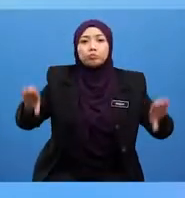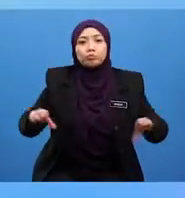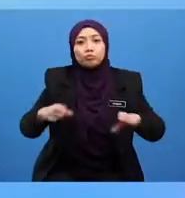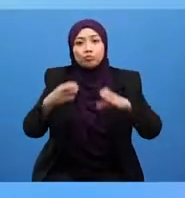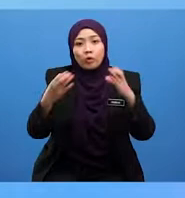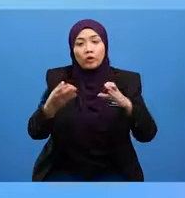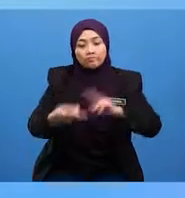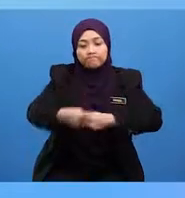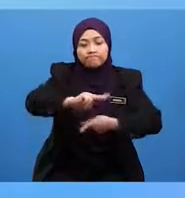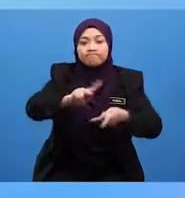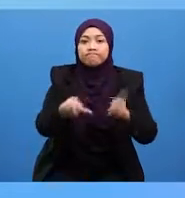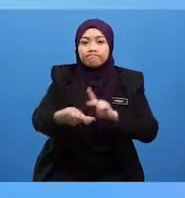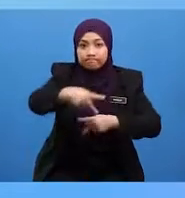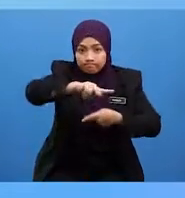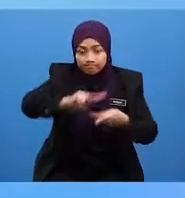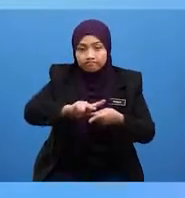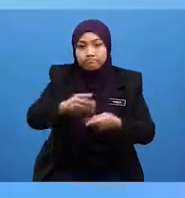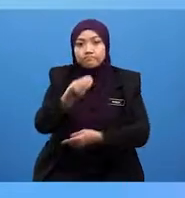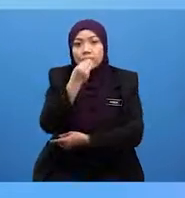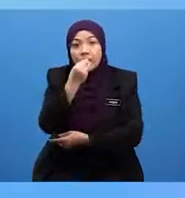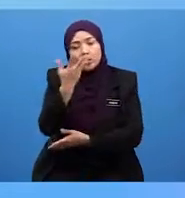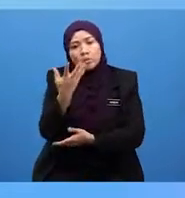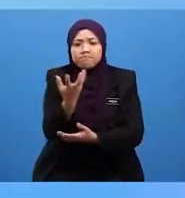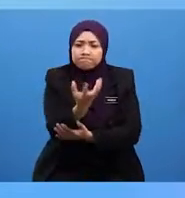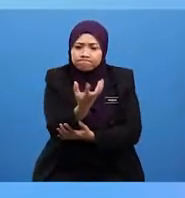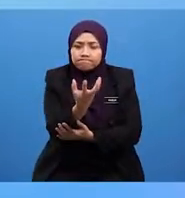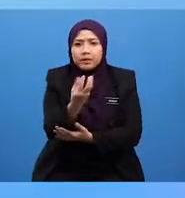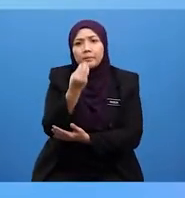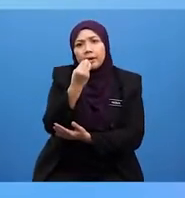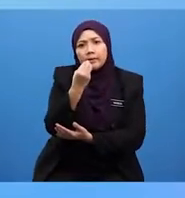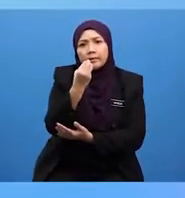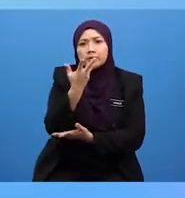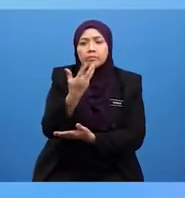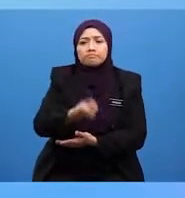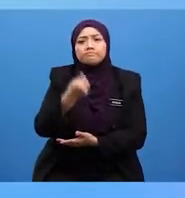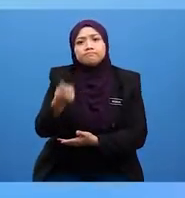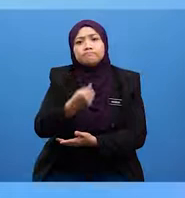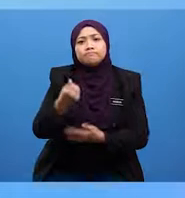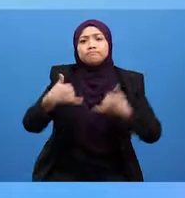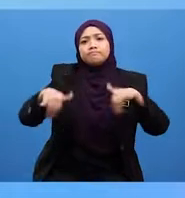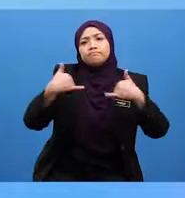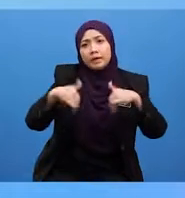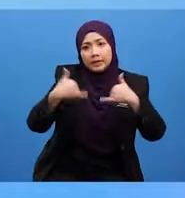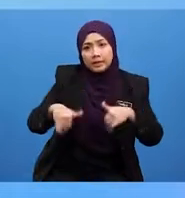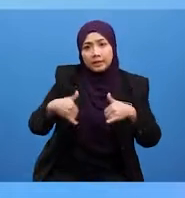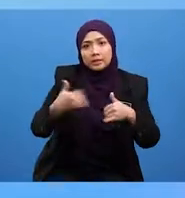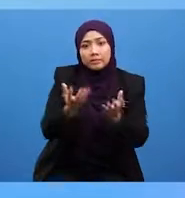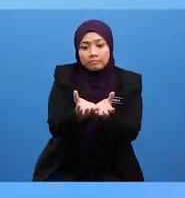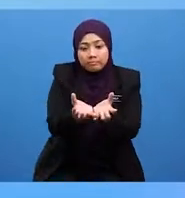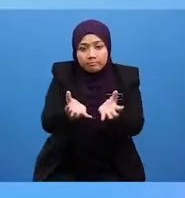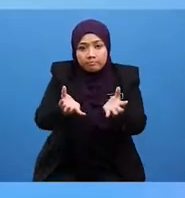pembungkus makanan, bekas makanan, alat permainan, piring